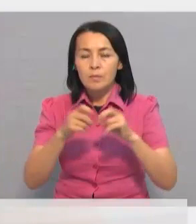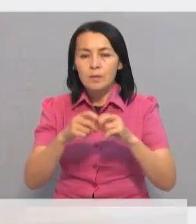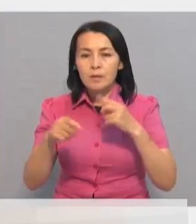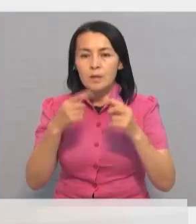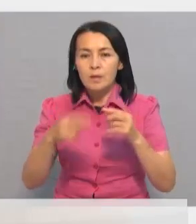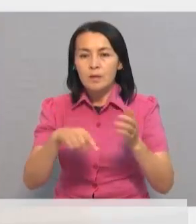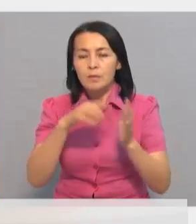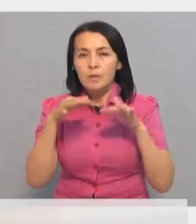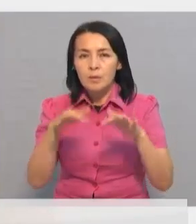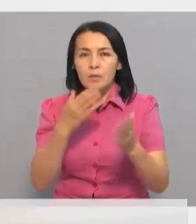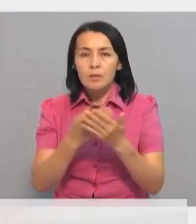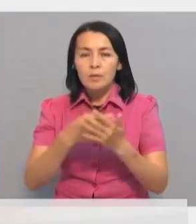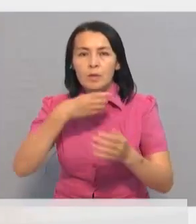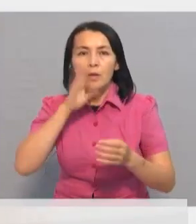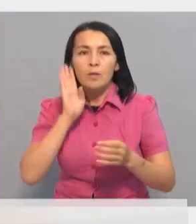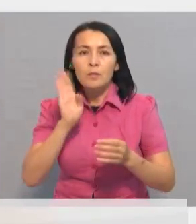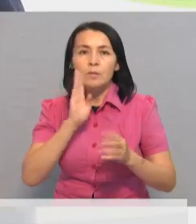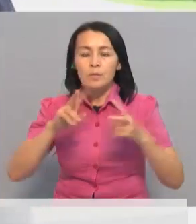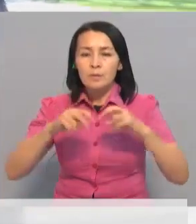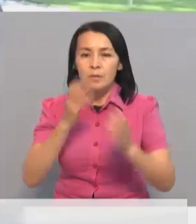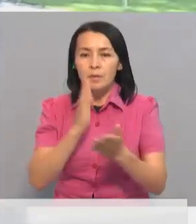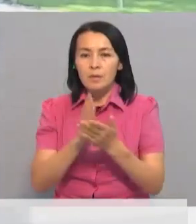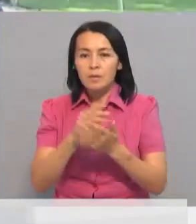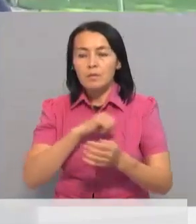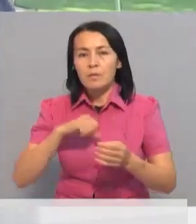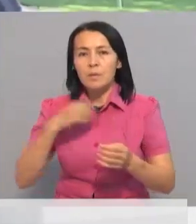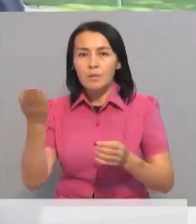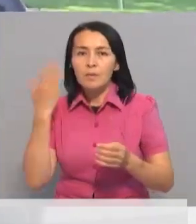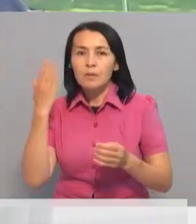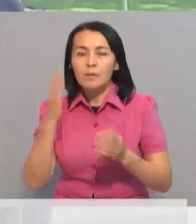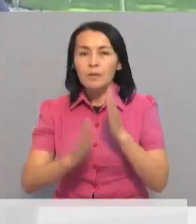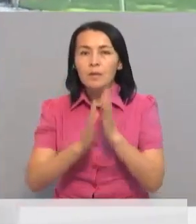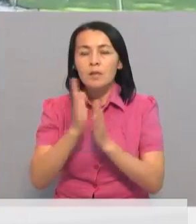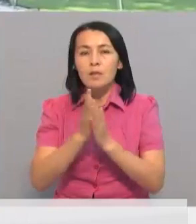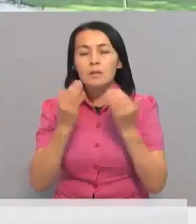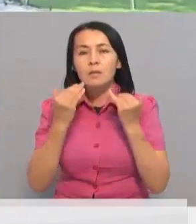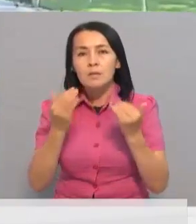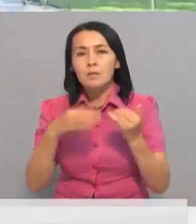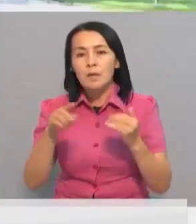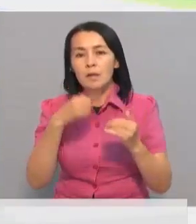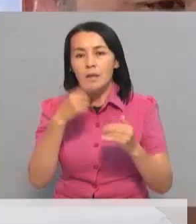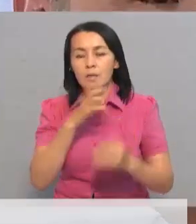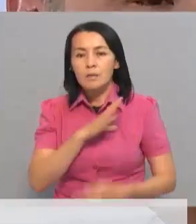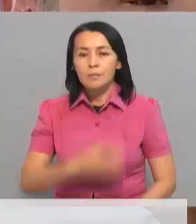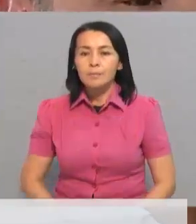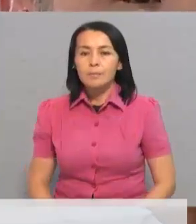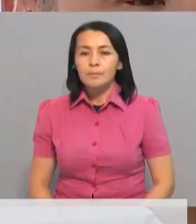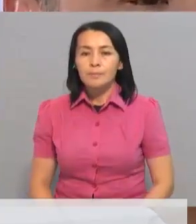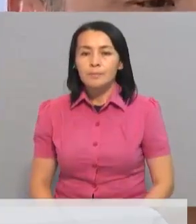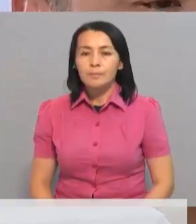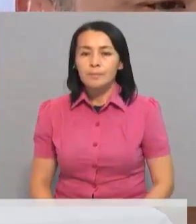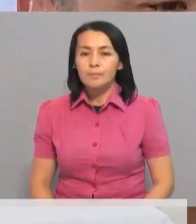баяндап шешіп беруін сұрады. Ауыз судың тапшылығынан Сайрам өзінің баяғы егіншілік миссиясынан айырылып отыр екен. Осы